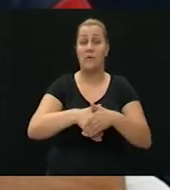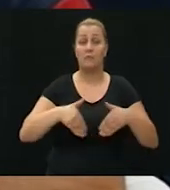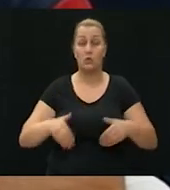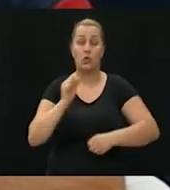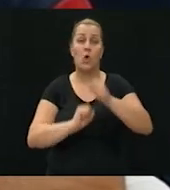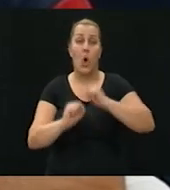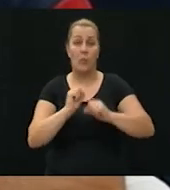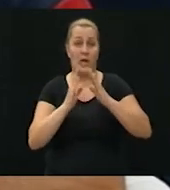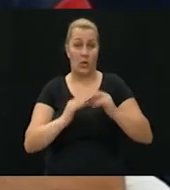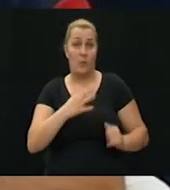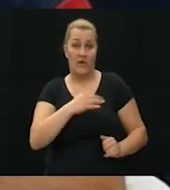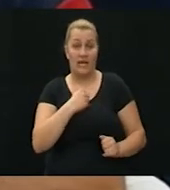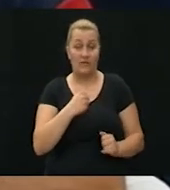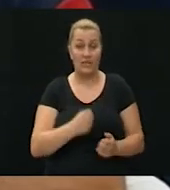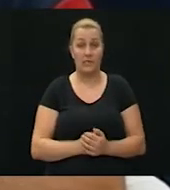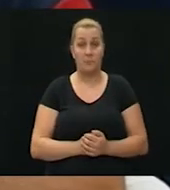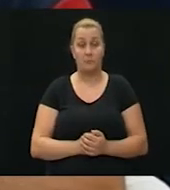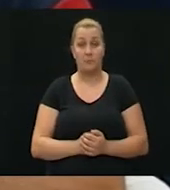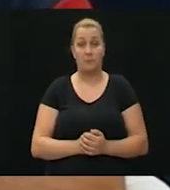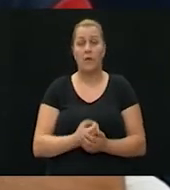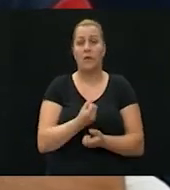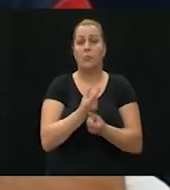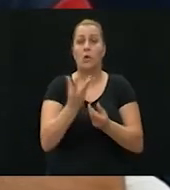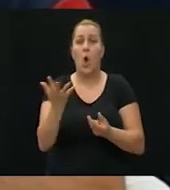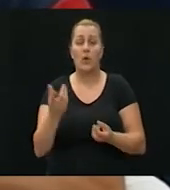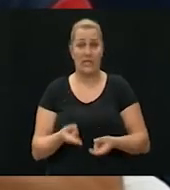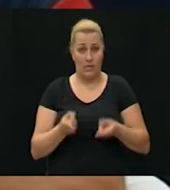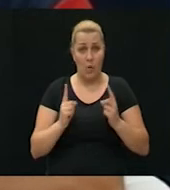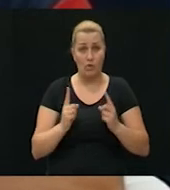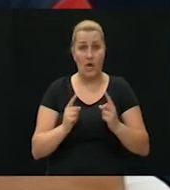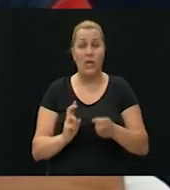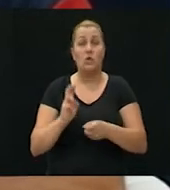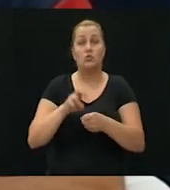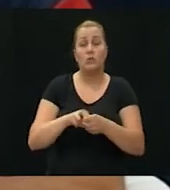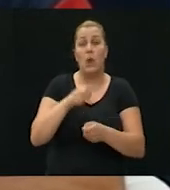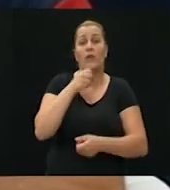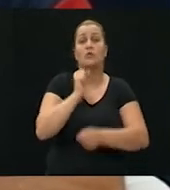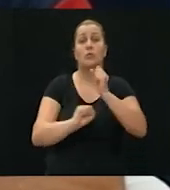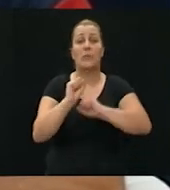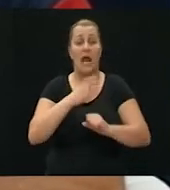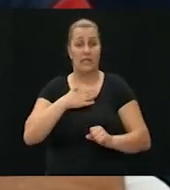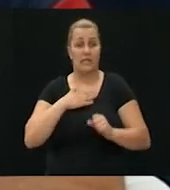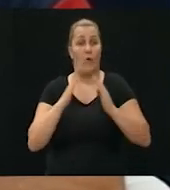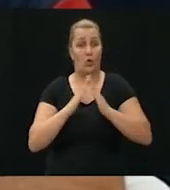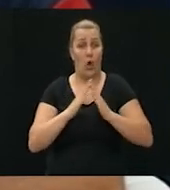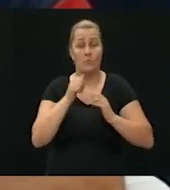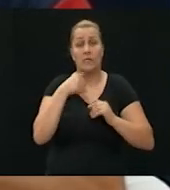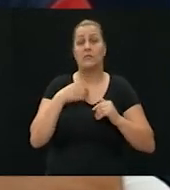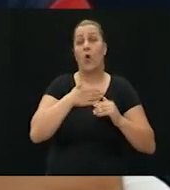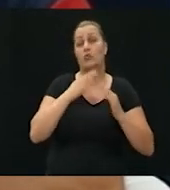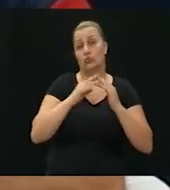crtu obrane domovine Hrvatske. Brojni Imoćani sudjelovali su i branili svoj dom i svoju